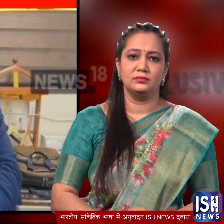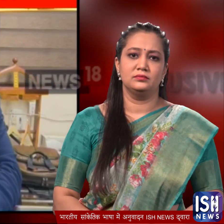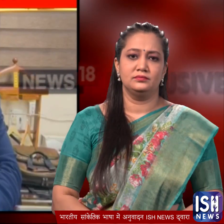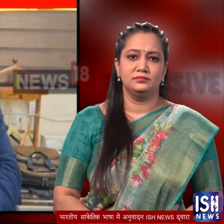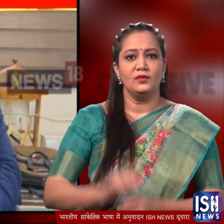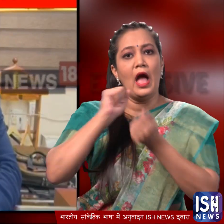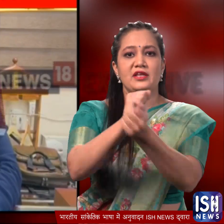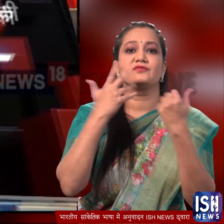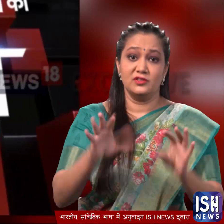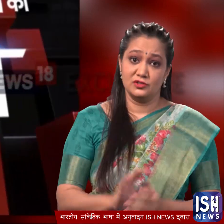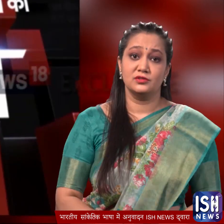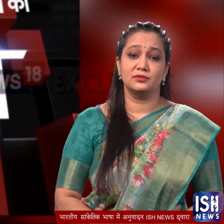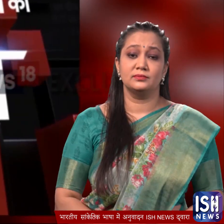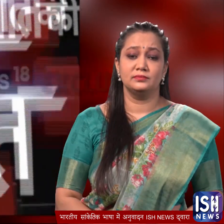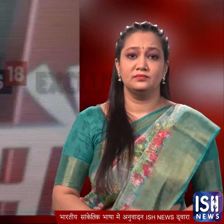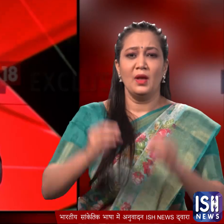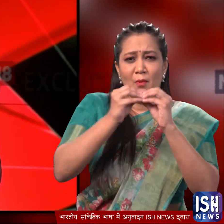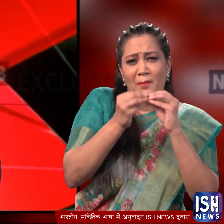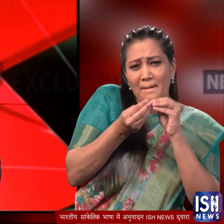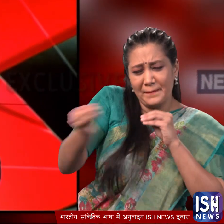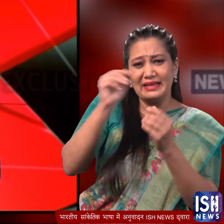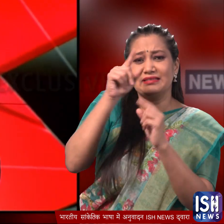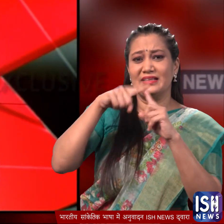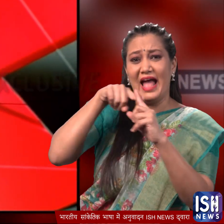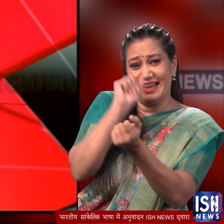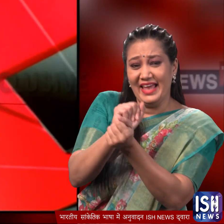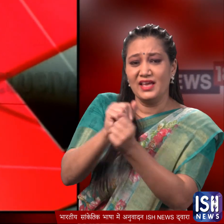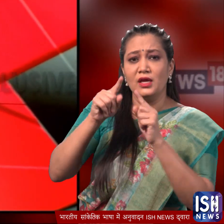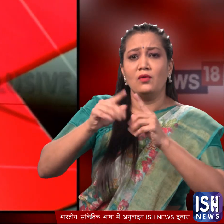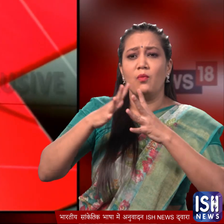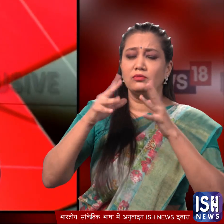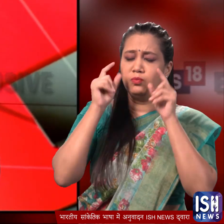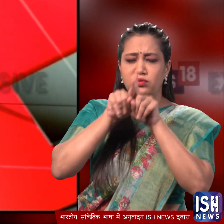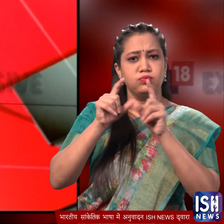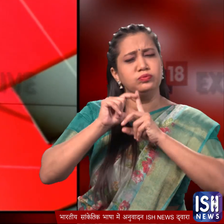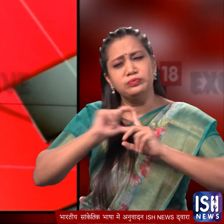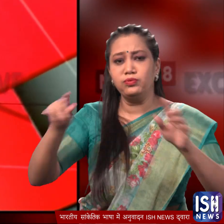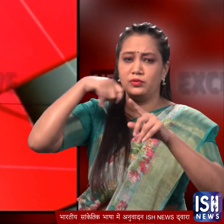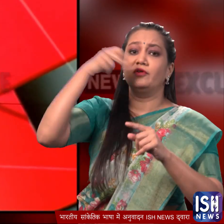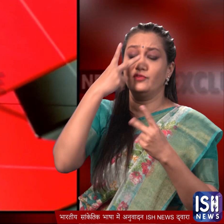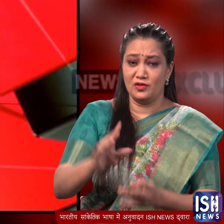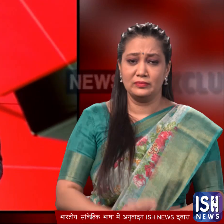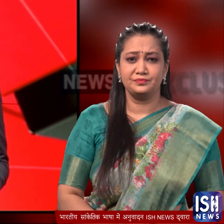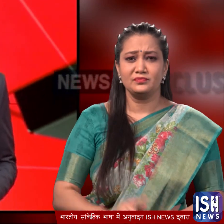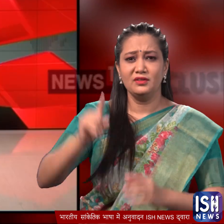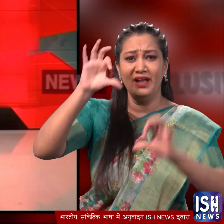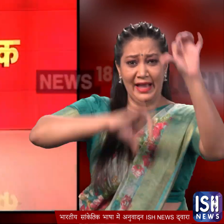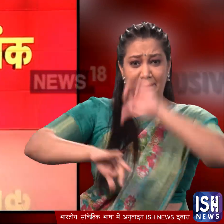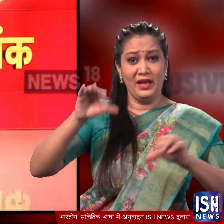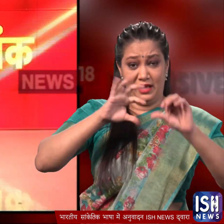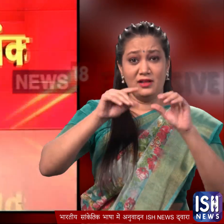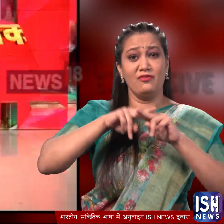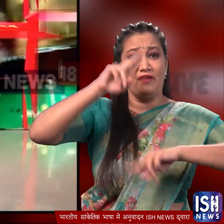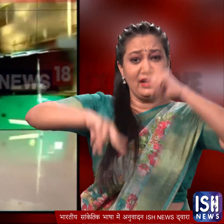हैं वो अरेस्ट हुए हैं। मुंबई के पास ठाणे से एक डरा देने वाली तस्वीर सामने आई जिसमें एक